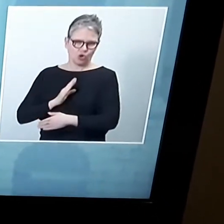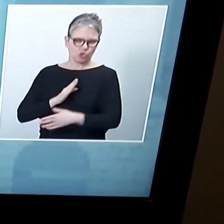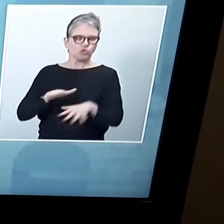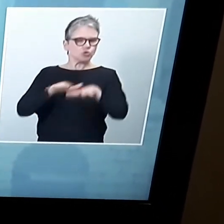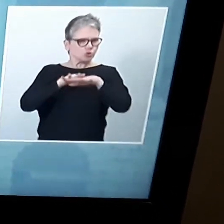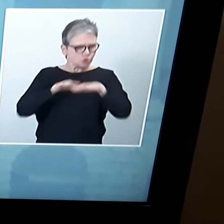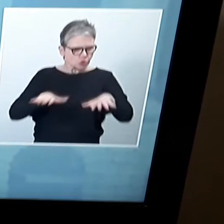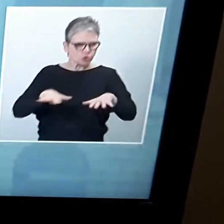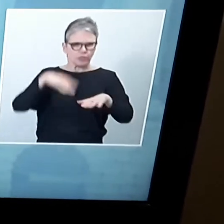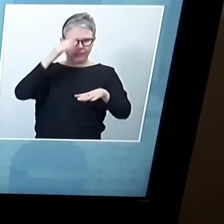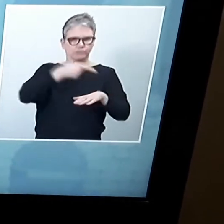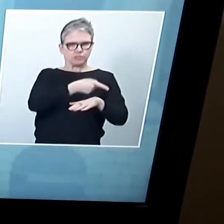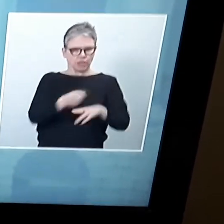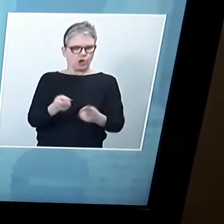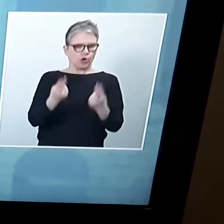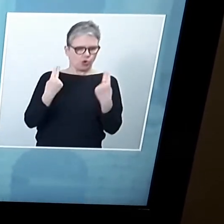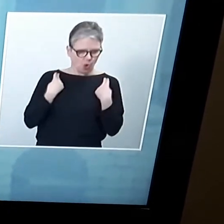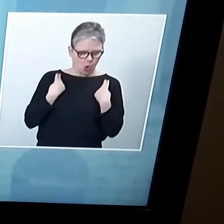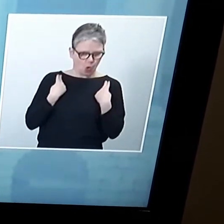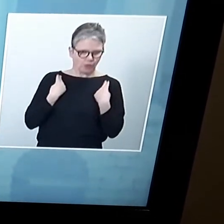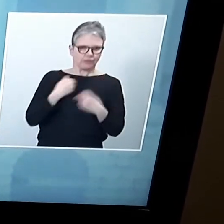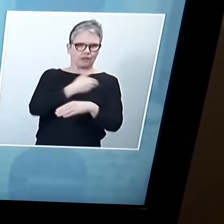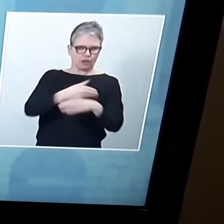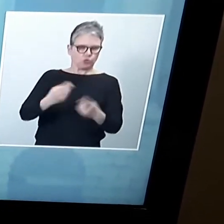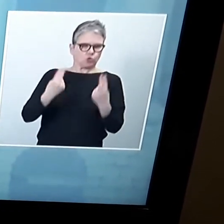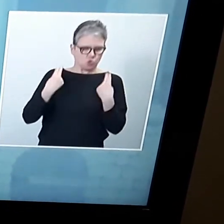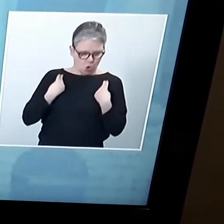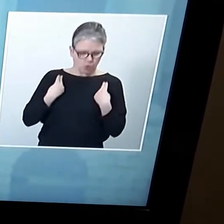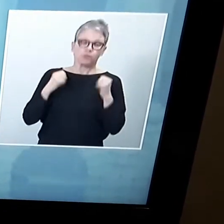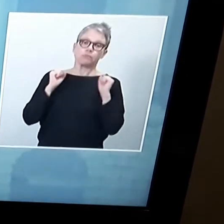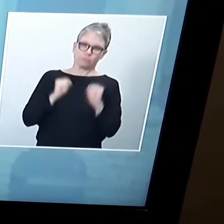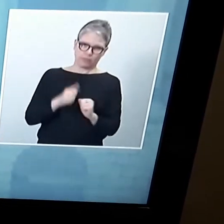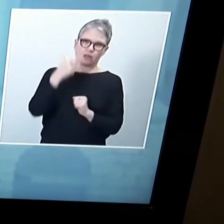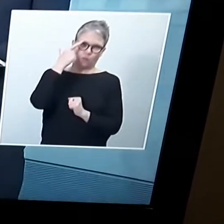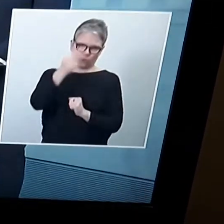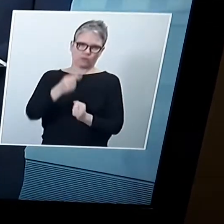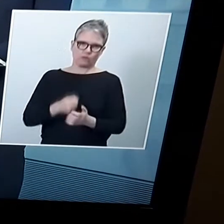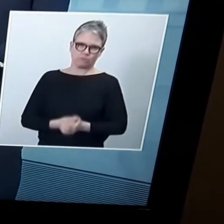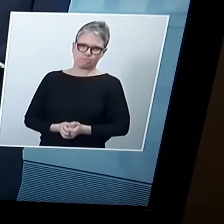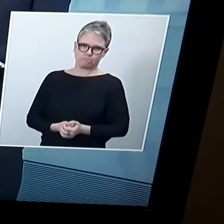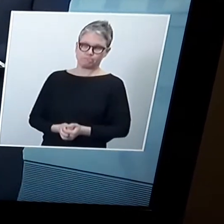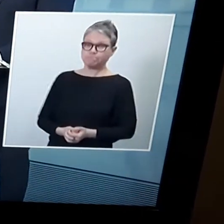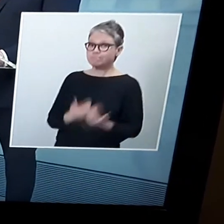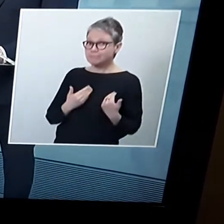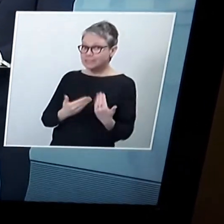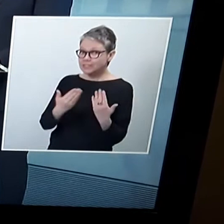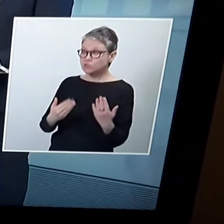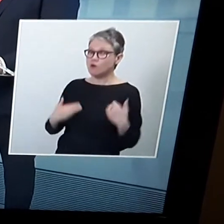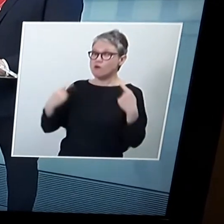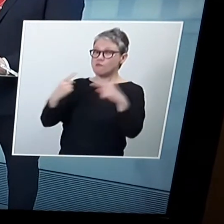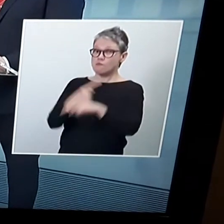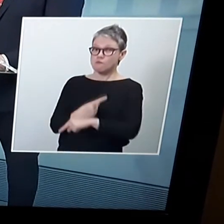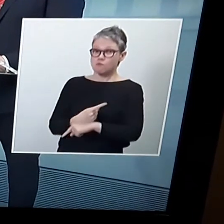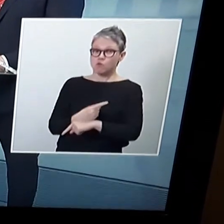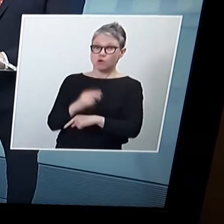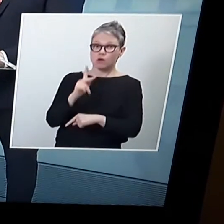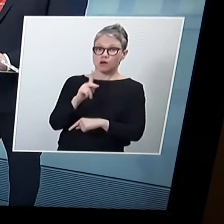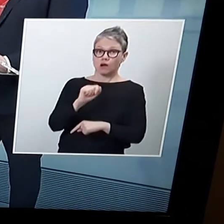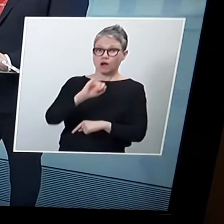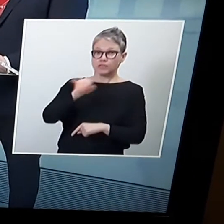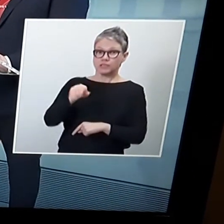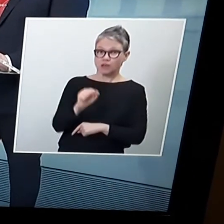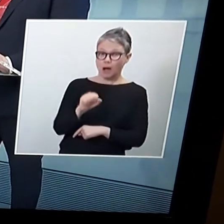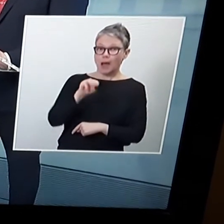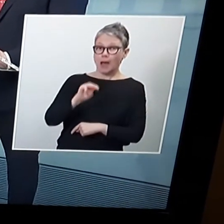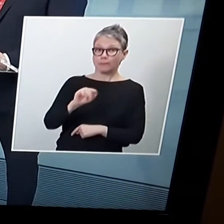noudattavat lakia ja noudattavat näitä rajoituksia. Kiitoksia. Seuraavana kysyy Juha Kaija MTV-uutisista.